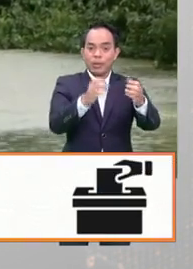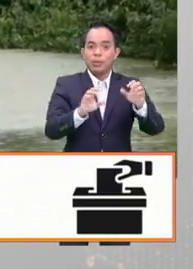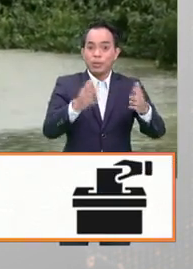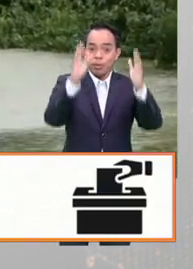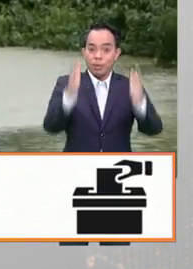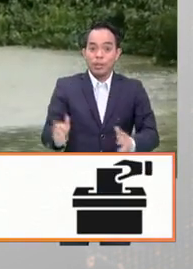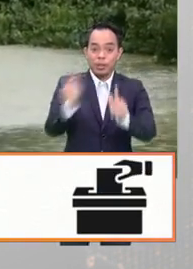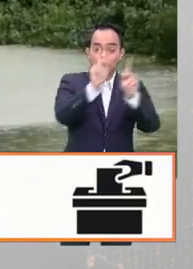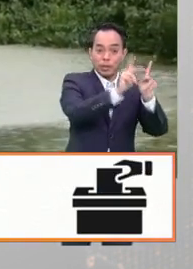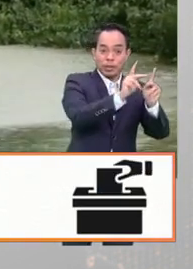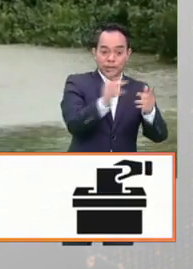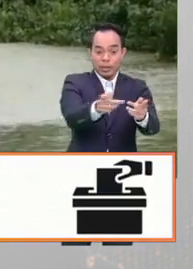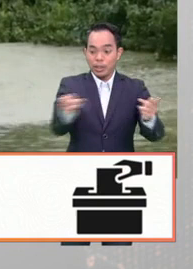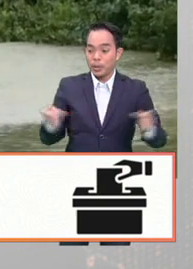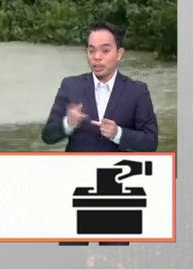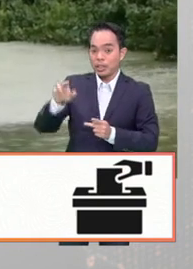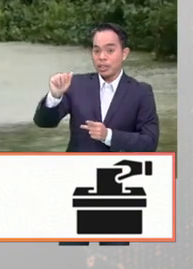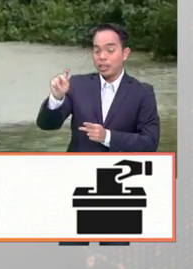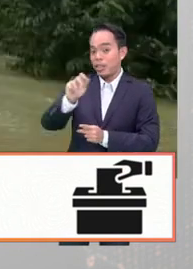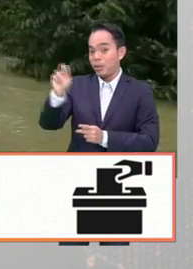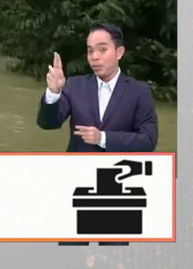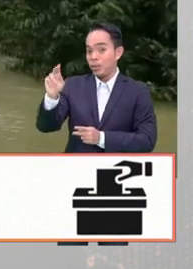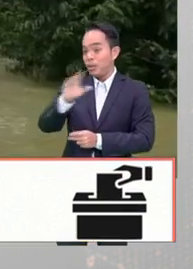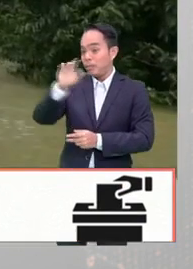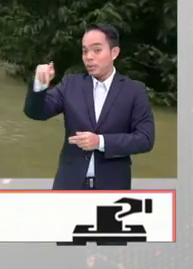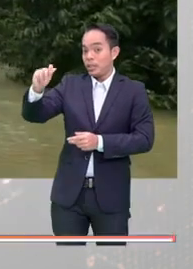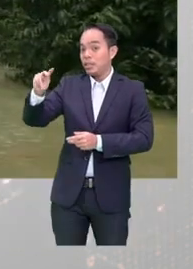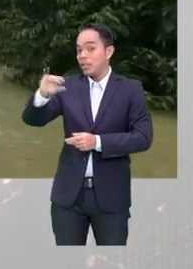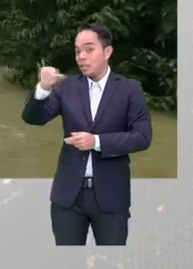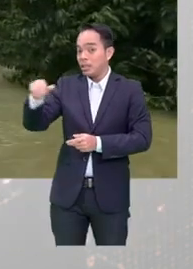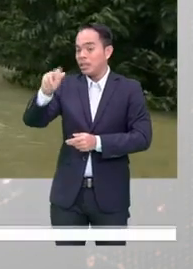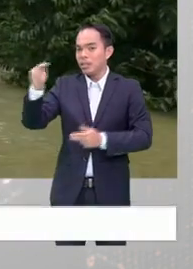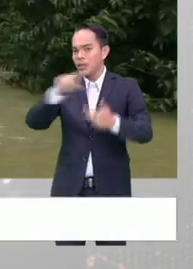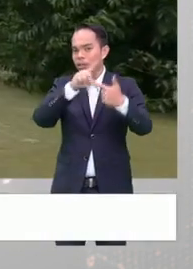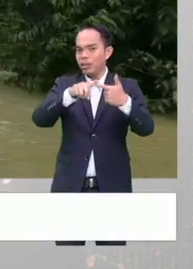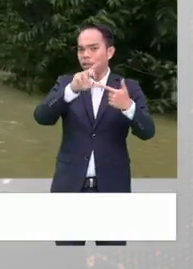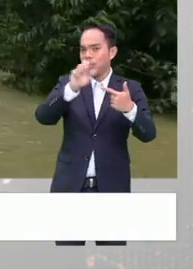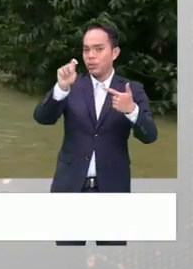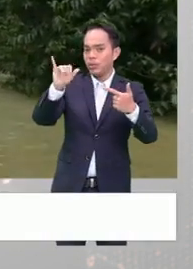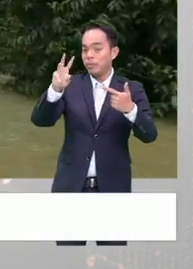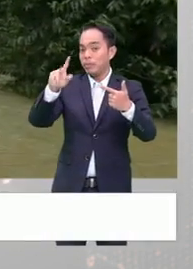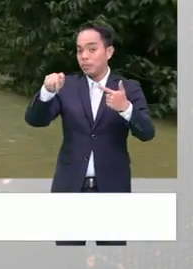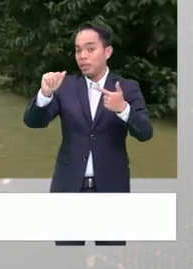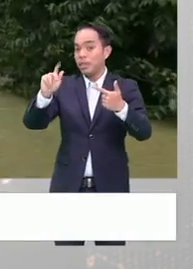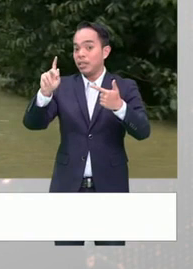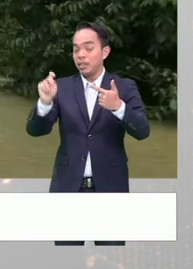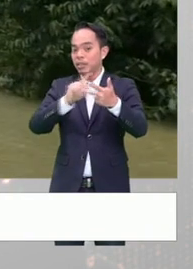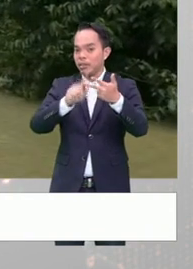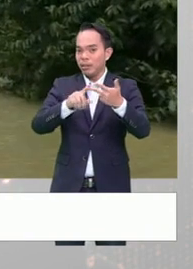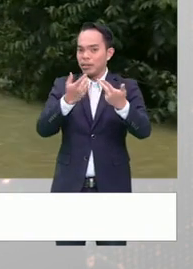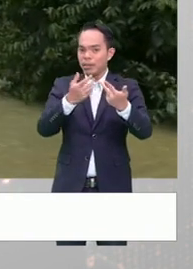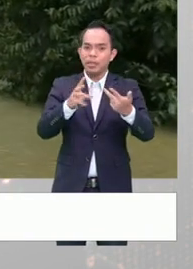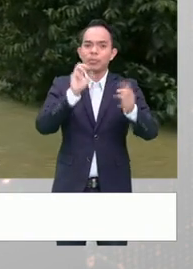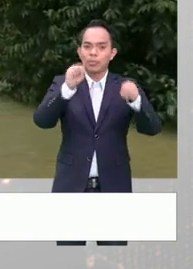bukan saja sebaliknya penduduk di tempat dan juga di keluarga cerai akan turut mengalami banjir